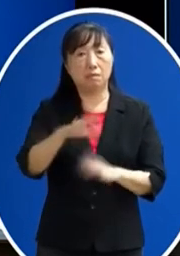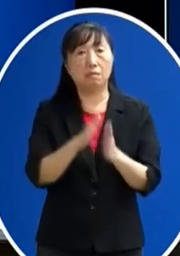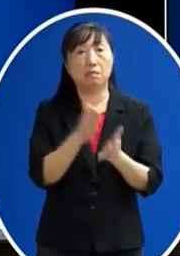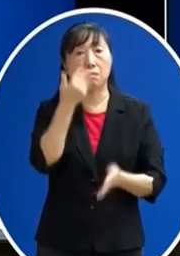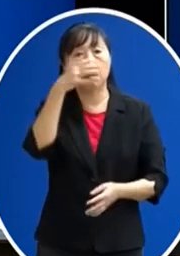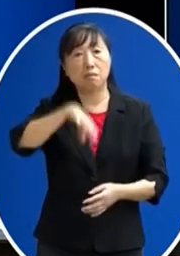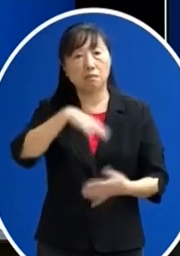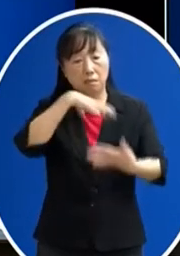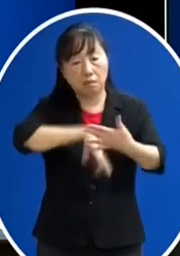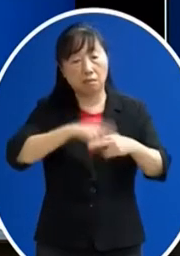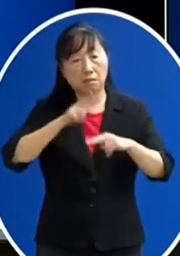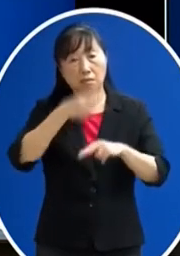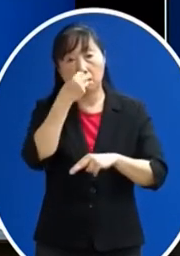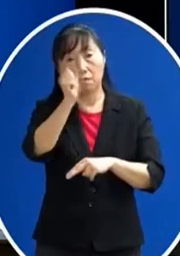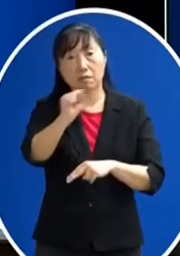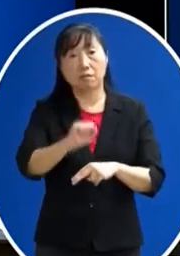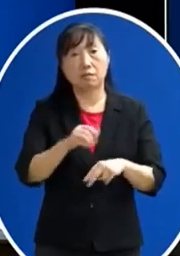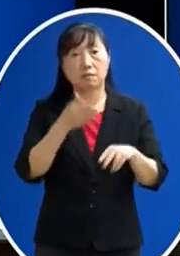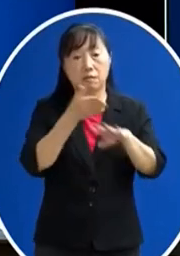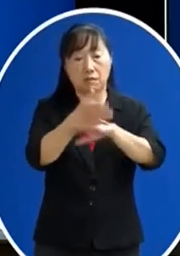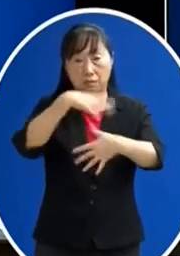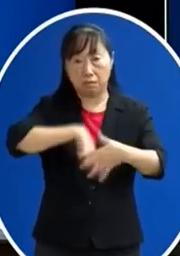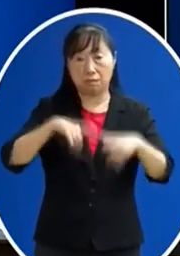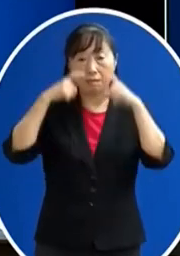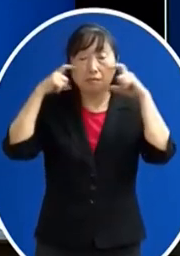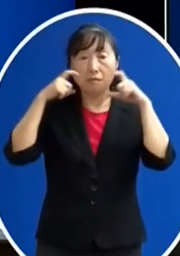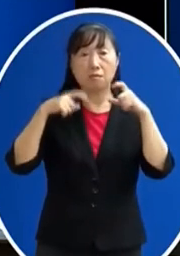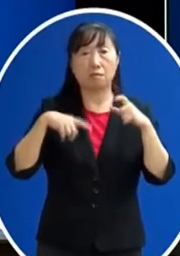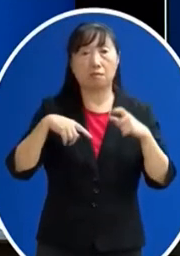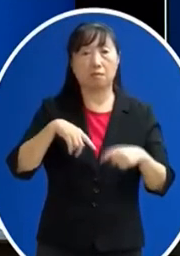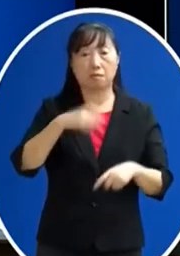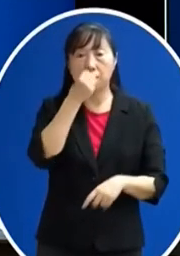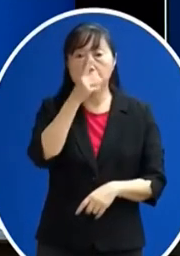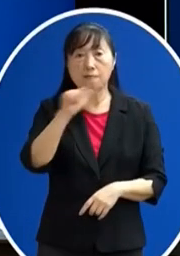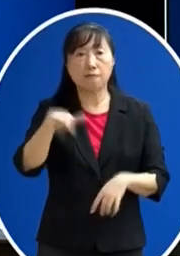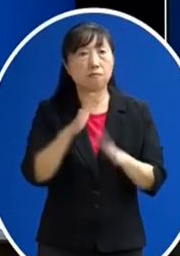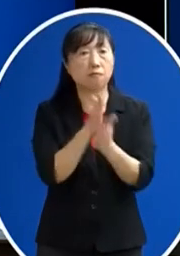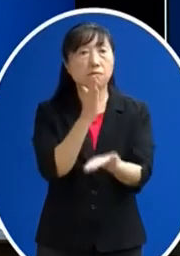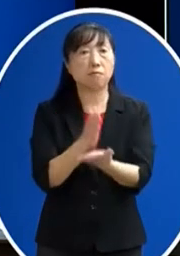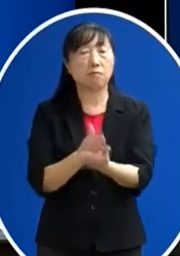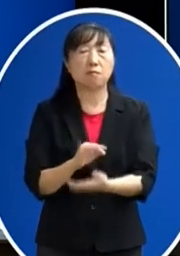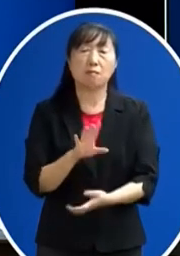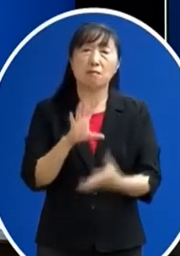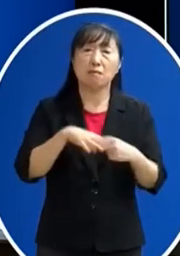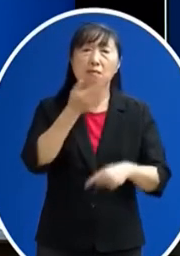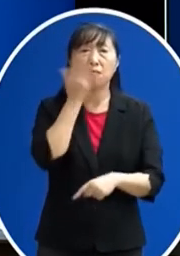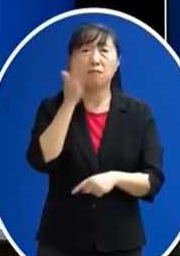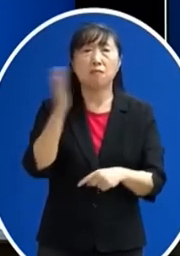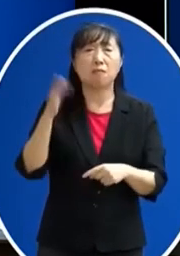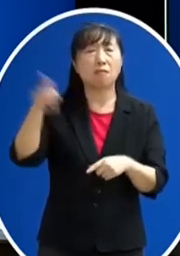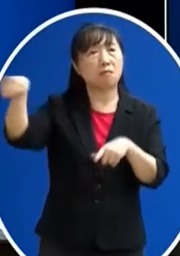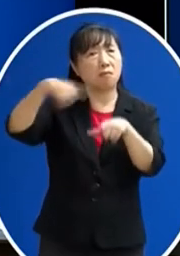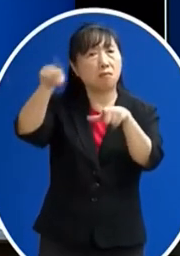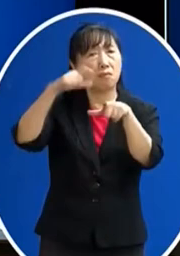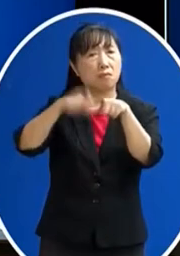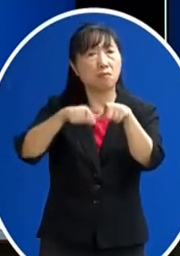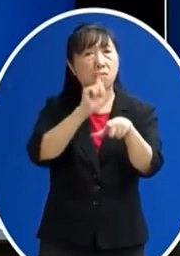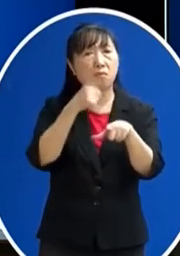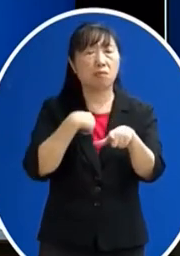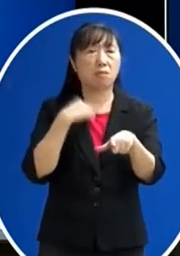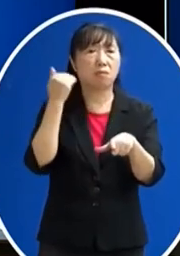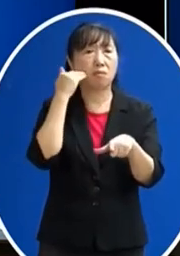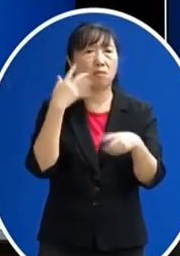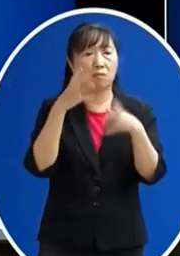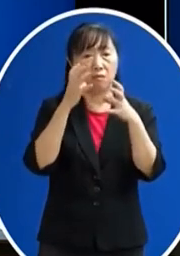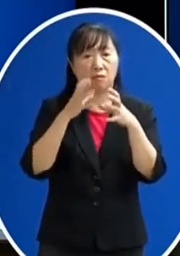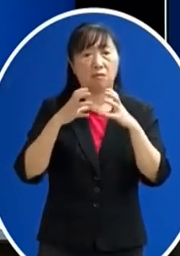上两人以上也必须戴口罩，不能在车上吃东西，但是有旅行业者反映国旅团他们面临到无处可